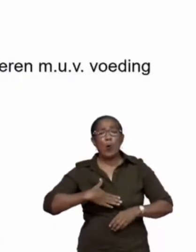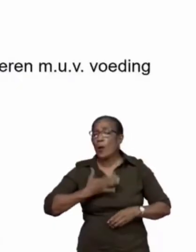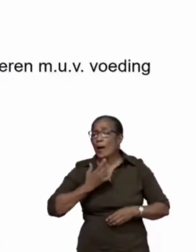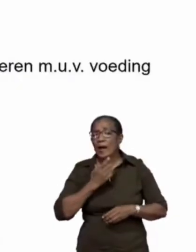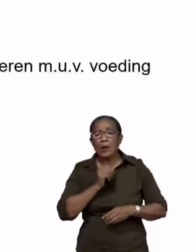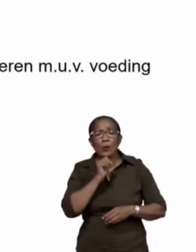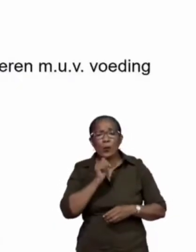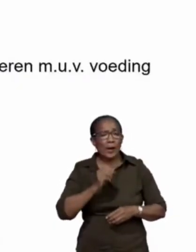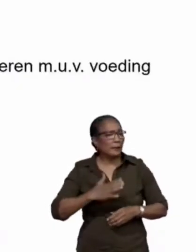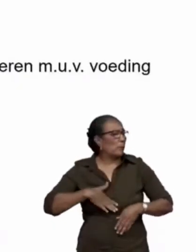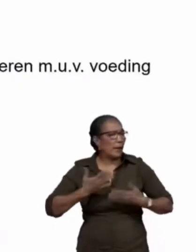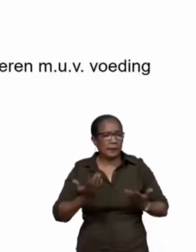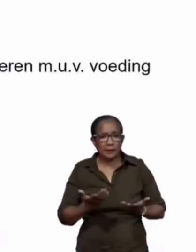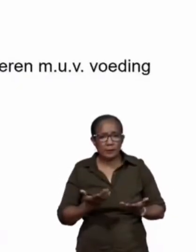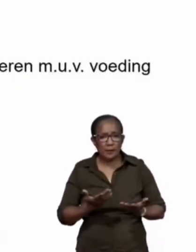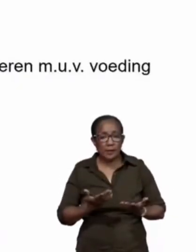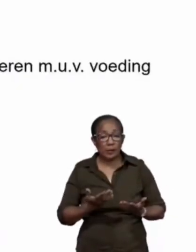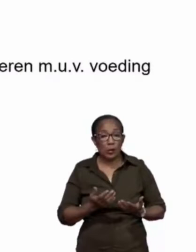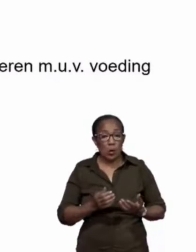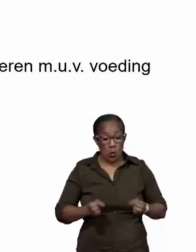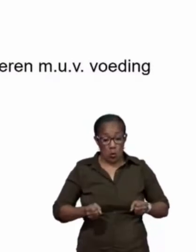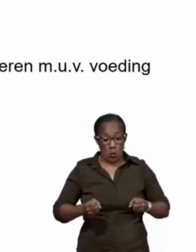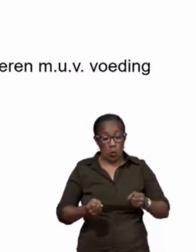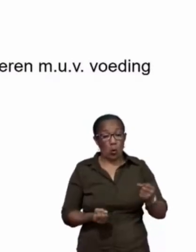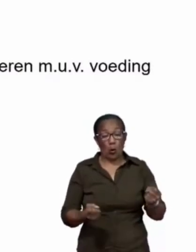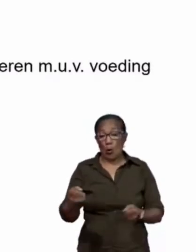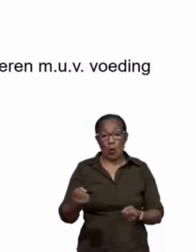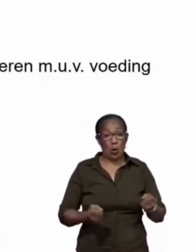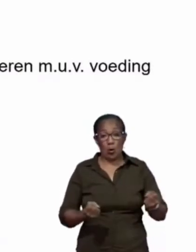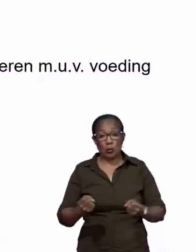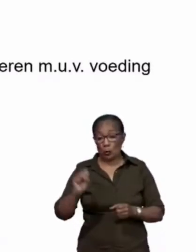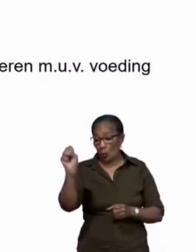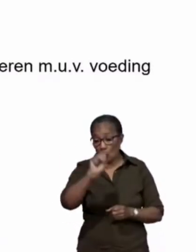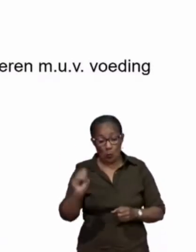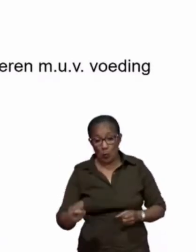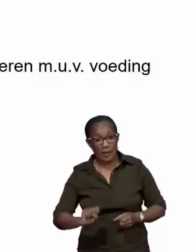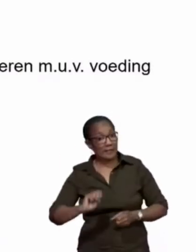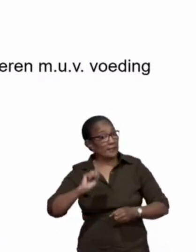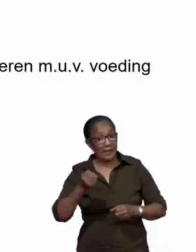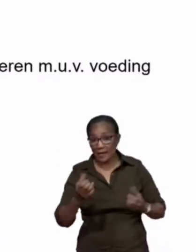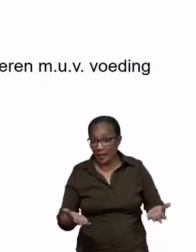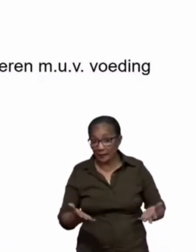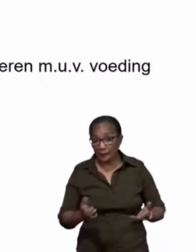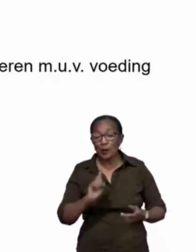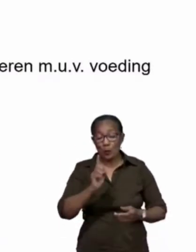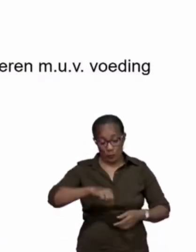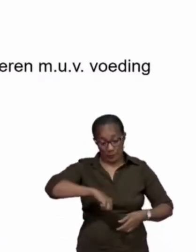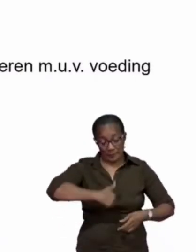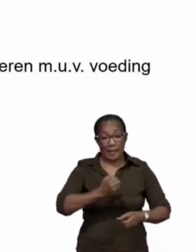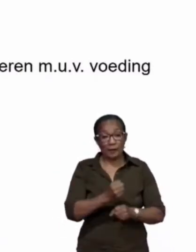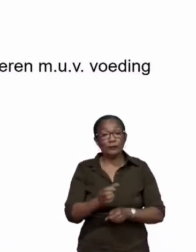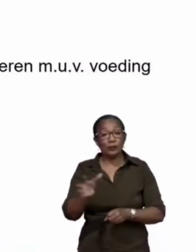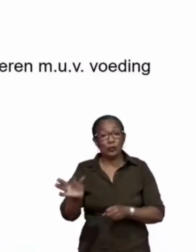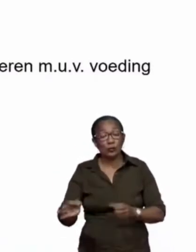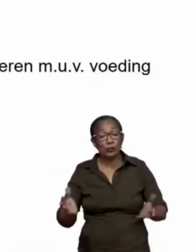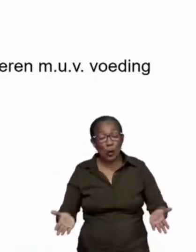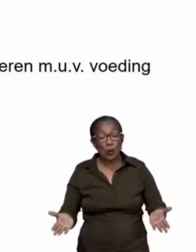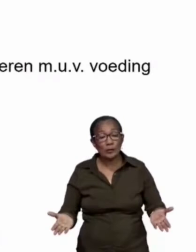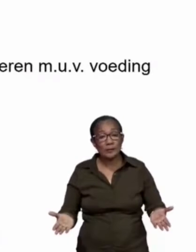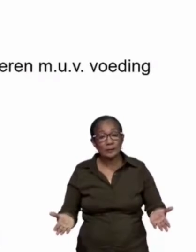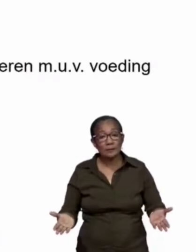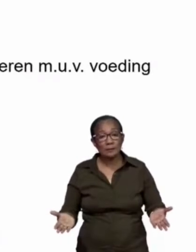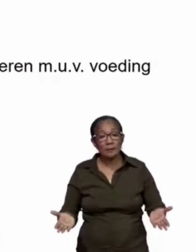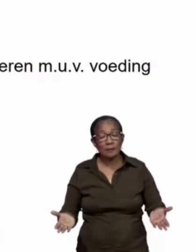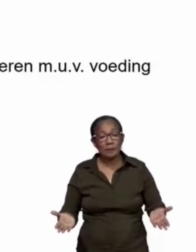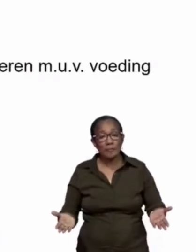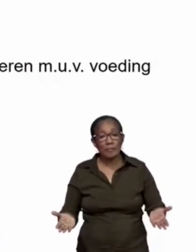de bestaande maatregelen zijn verscherpt. Ze zegt dat als zaken in deze periode niet naar tevredenheid verlopen, de